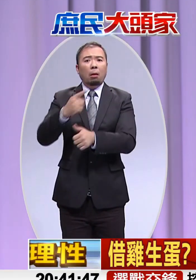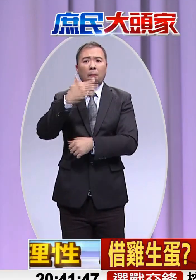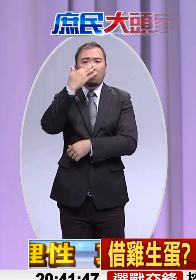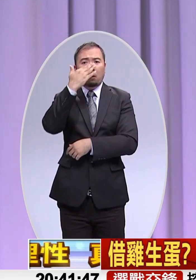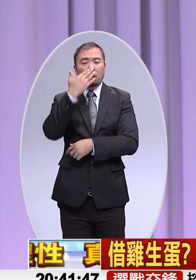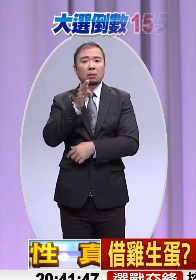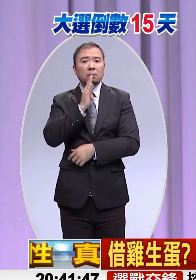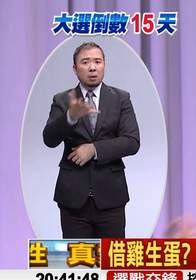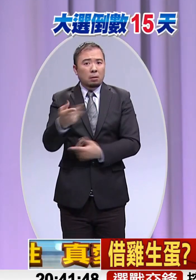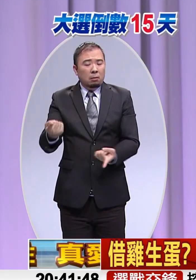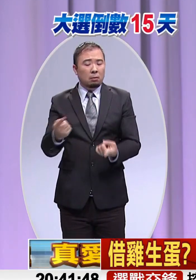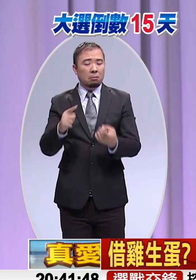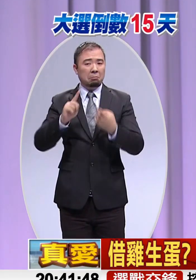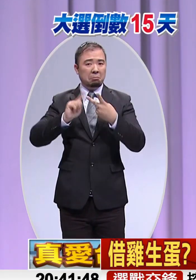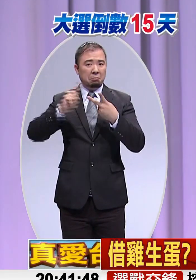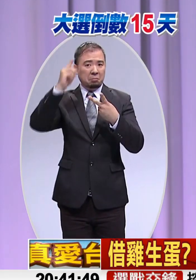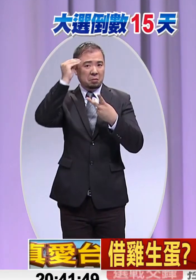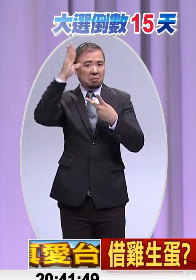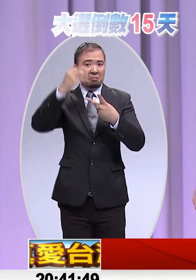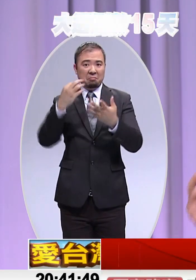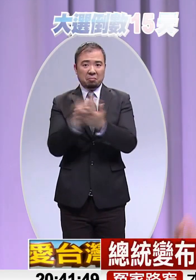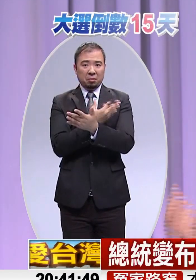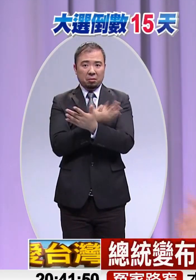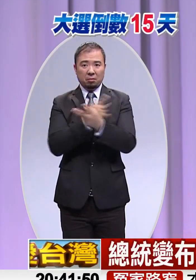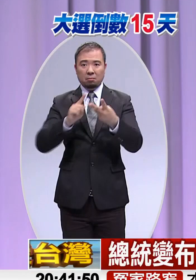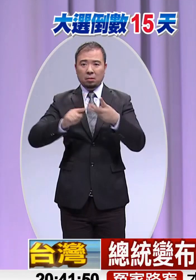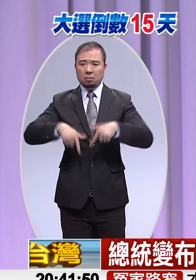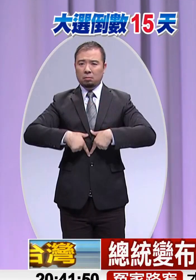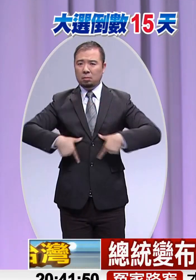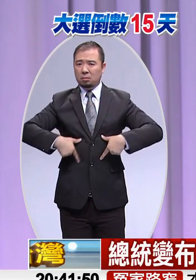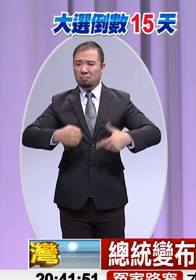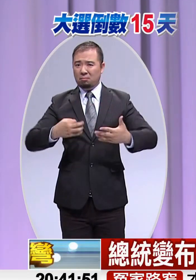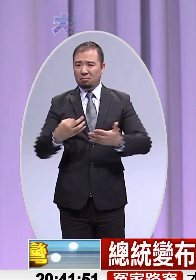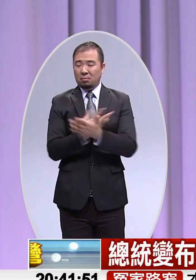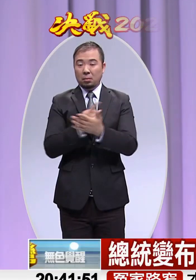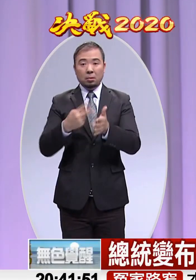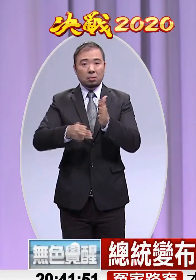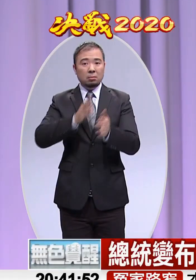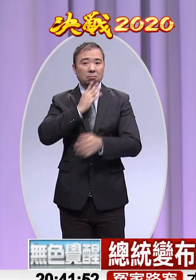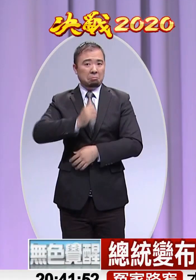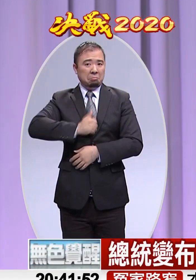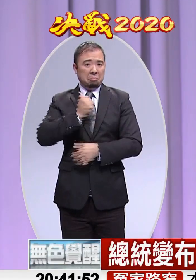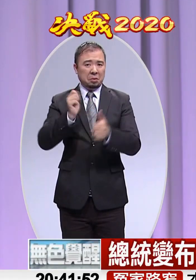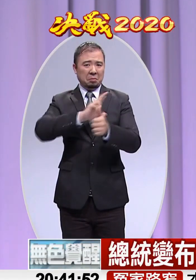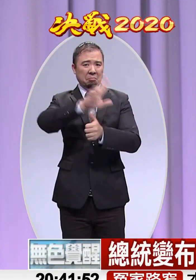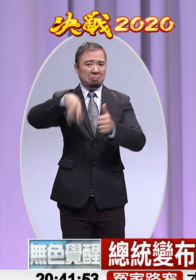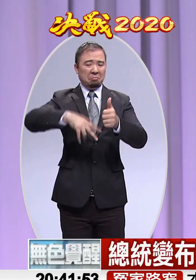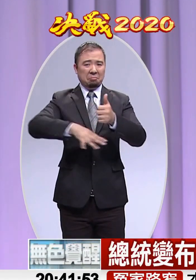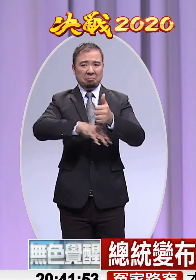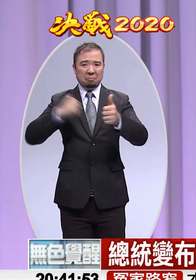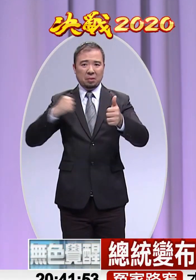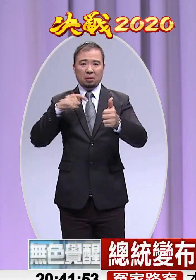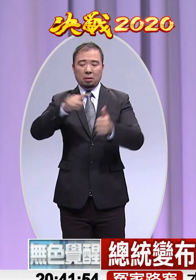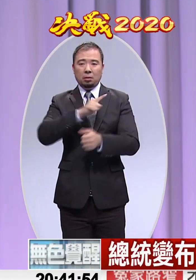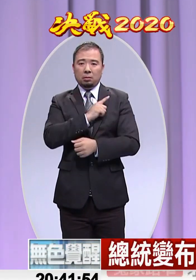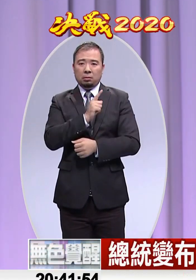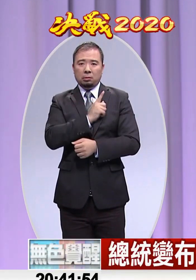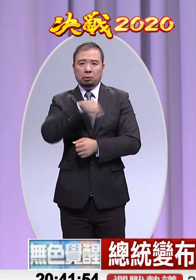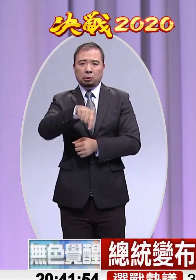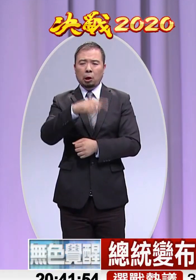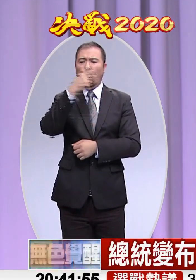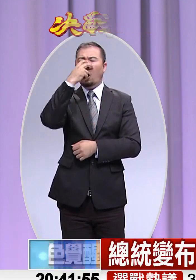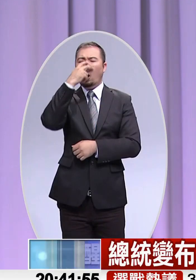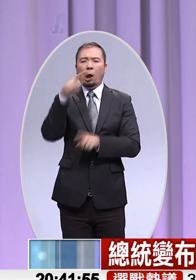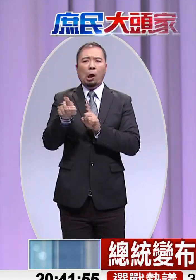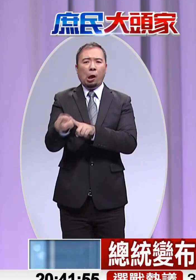智慧、没有勇气，还是你已经完全被架空，继续被新潮流操弄？今